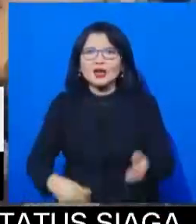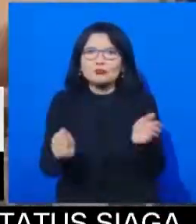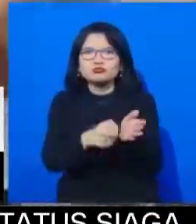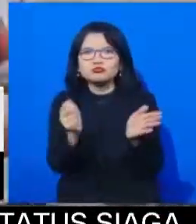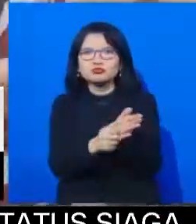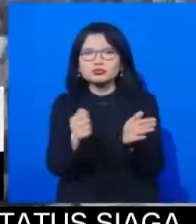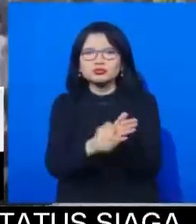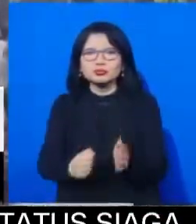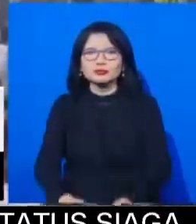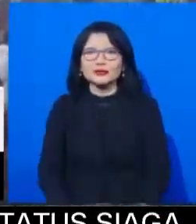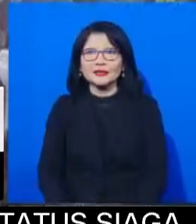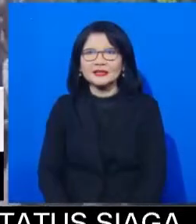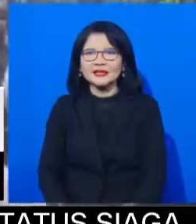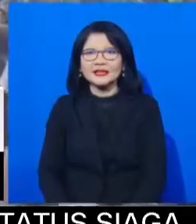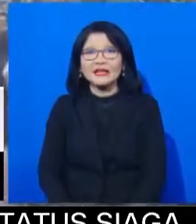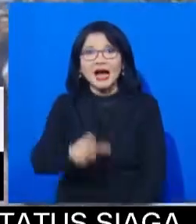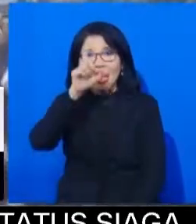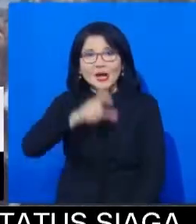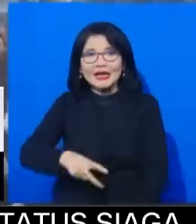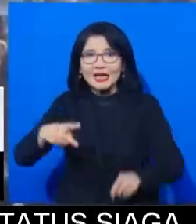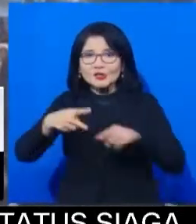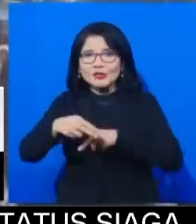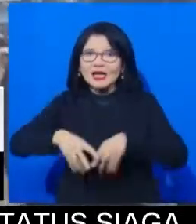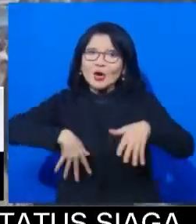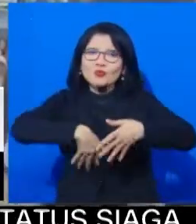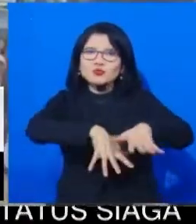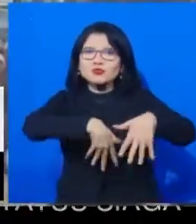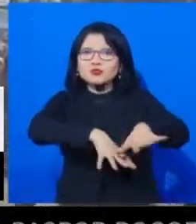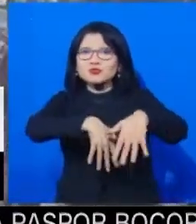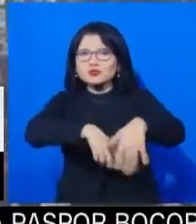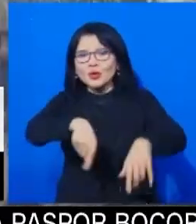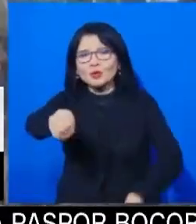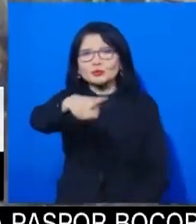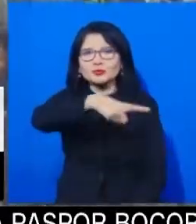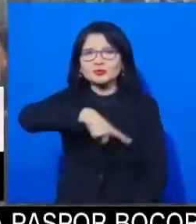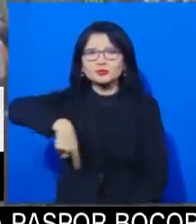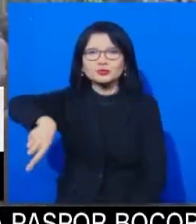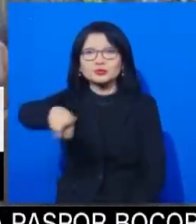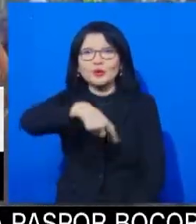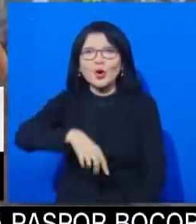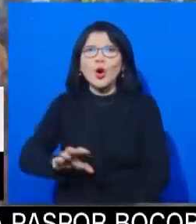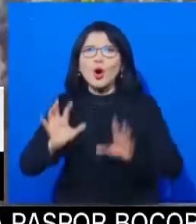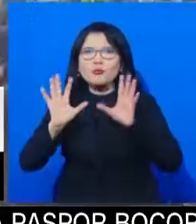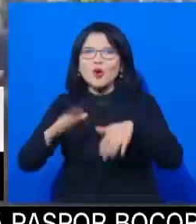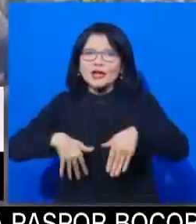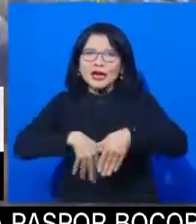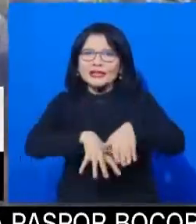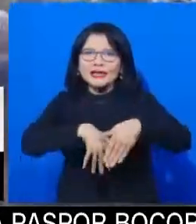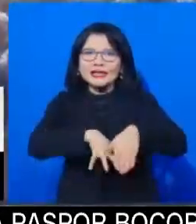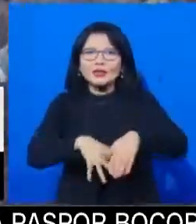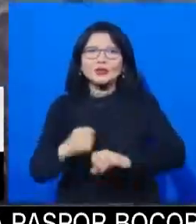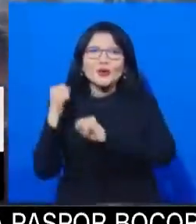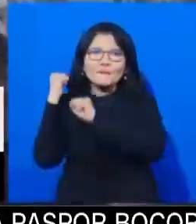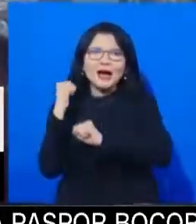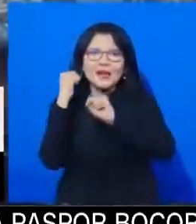khas Banten. Pengantin sunat kemudian diarak keliling mengitari alun-alun pusat kota, diikuti ratusan warga yang ikut mengantar